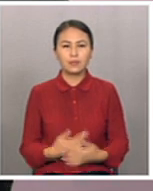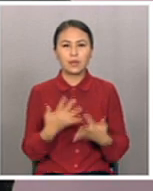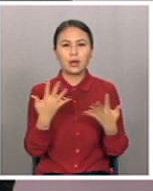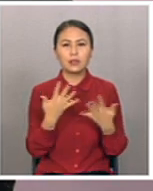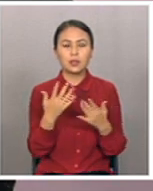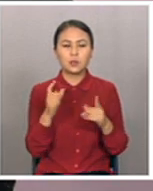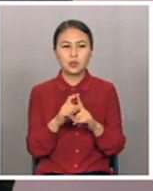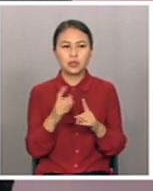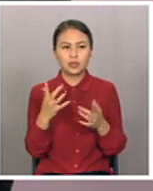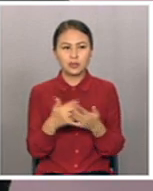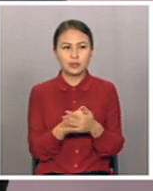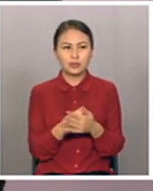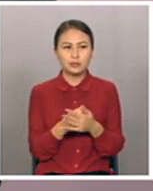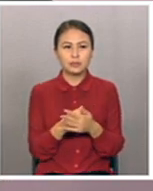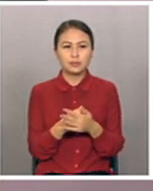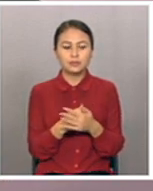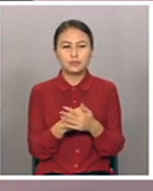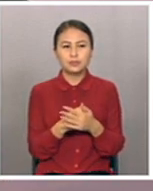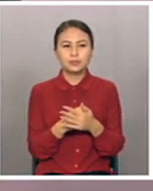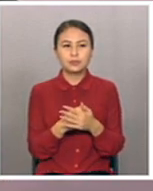шығады?